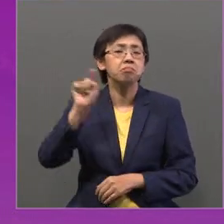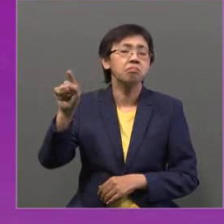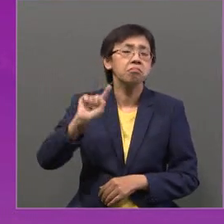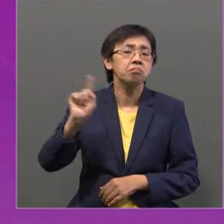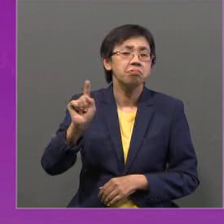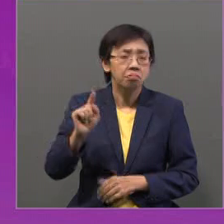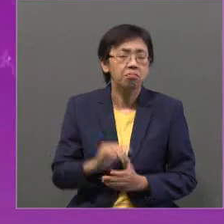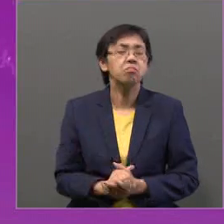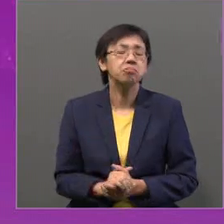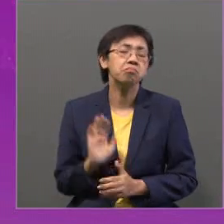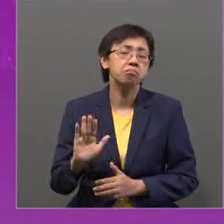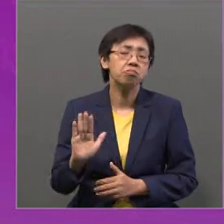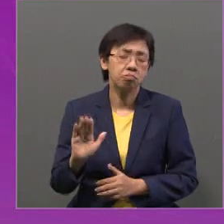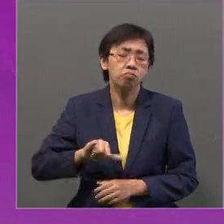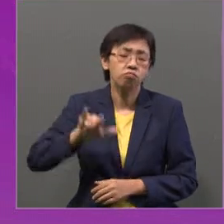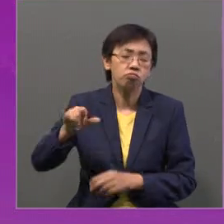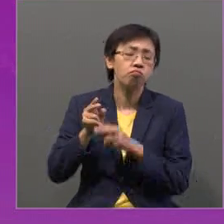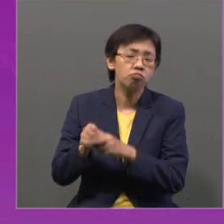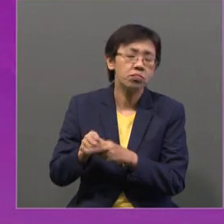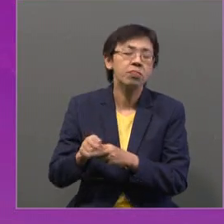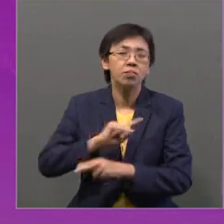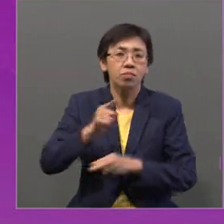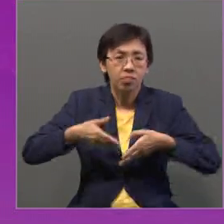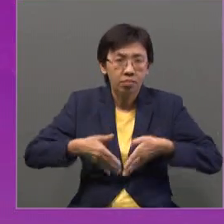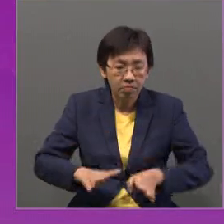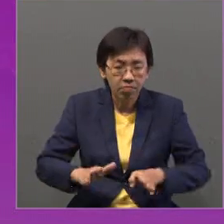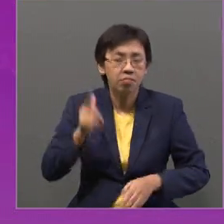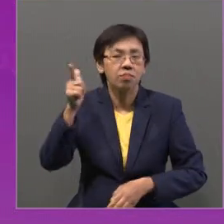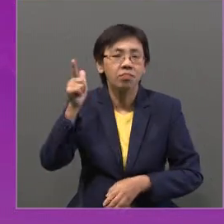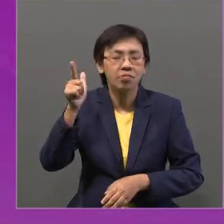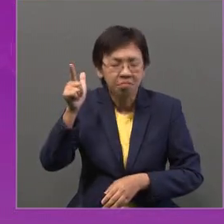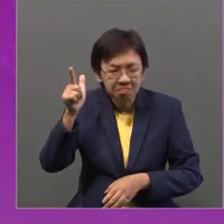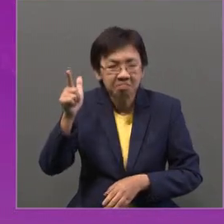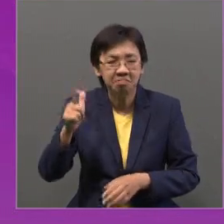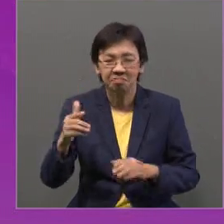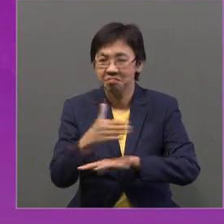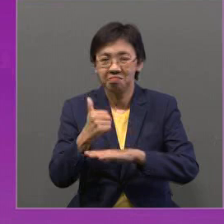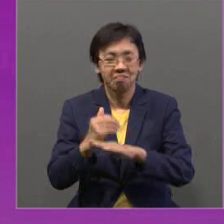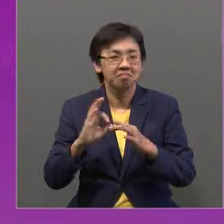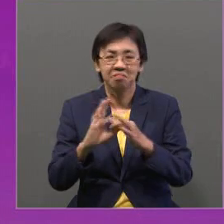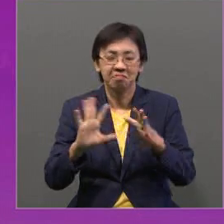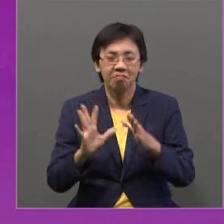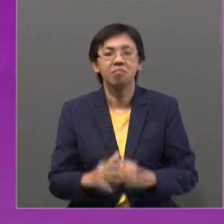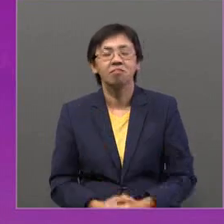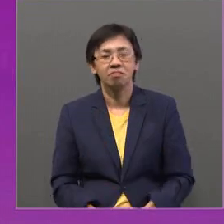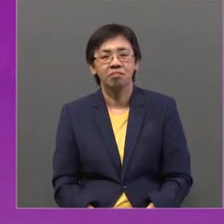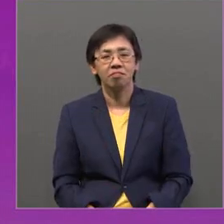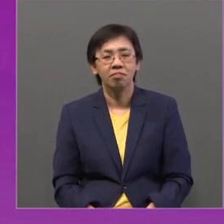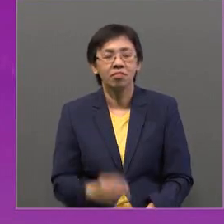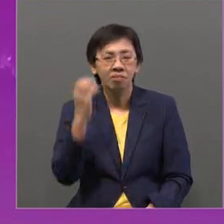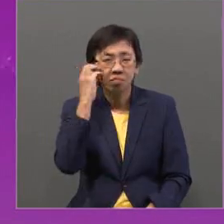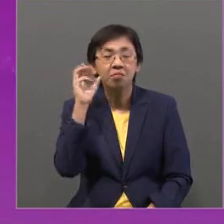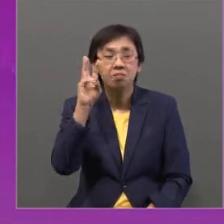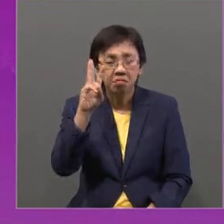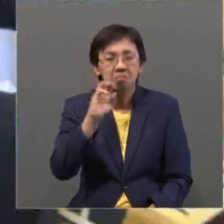นะครับเป็นไปเป็นไปแบบส่วนตัวนะครับเพื่อไปร่วมงานวันเกิดของคุณทักษิณเท่านั้นครับไม่ได้มีเรื่องการเมืองเข้ามาเกี่ยวข้องนะครับคุณ